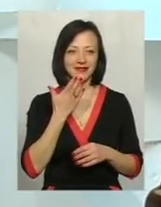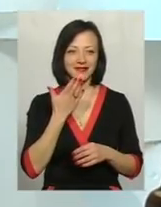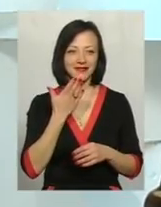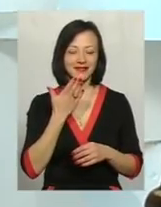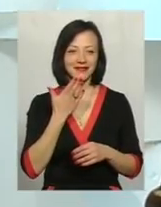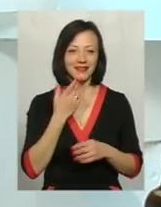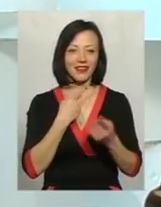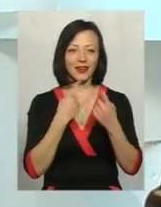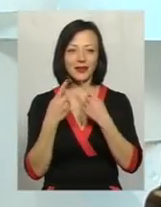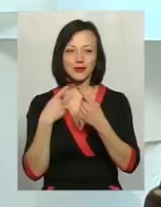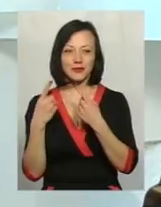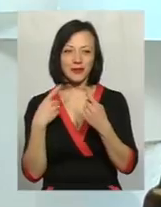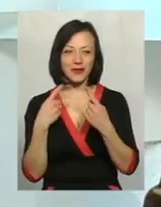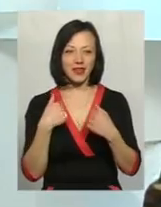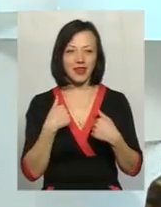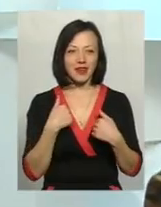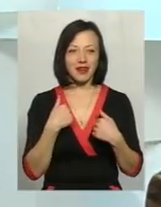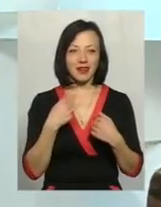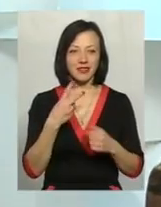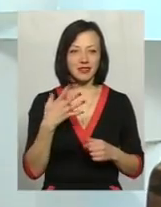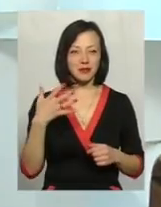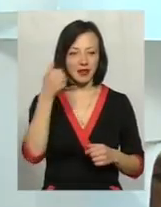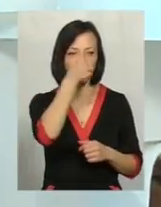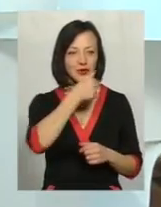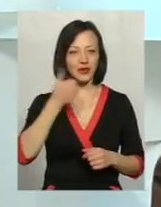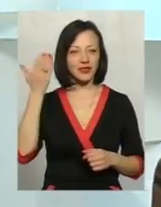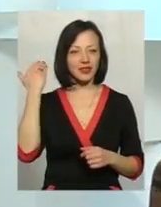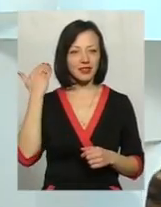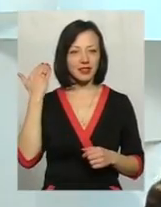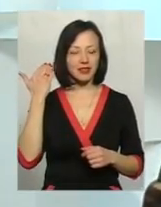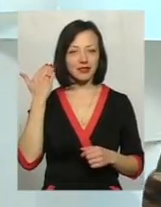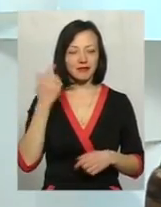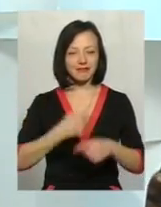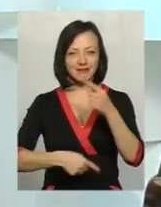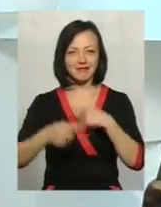ті розмови, ви знаєте, я 25 років назад окунувся.